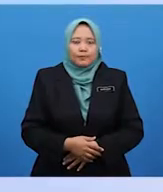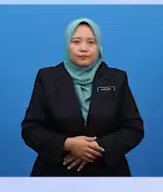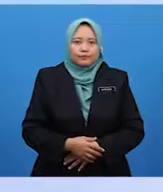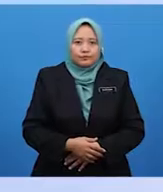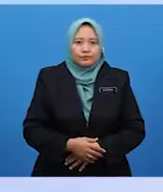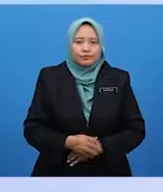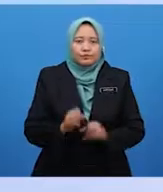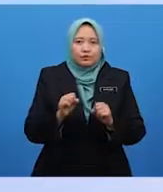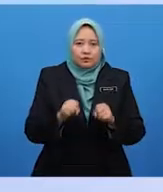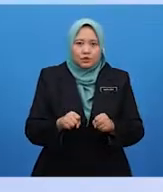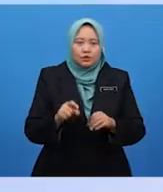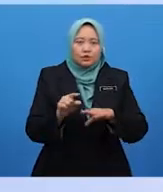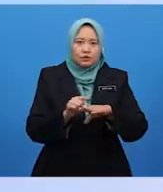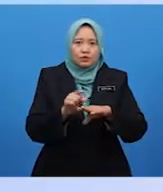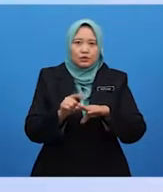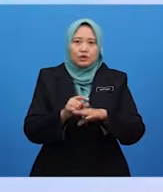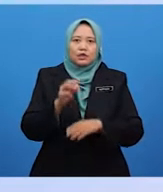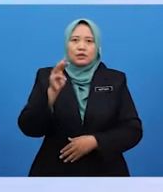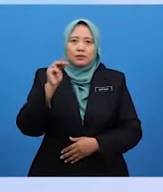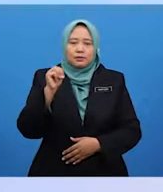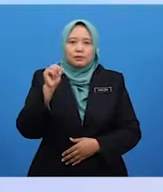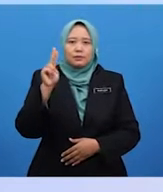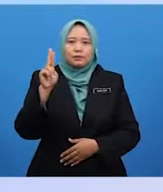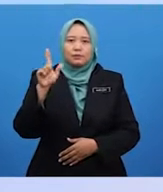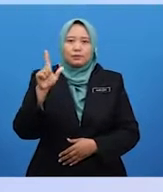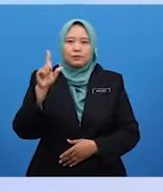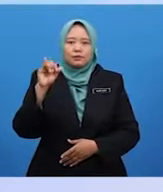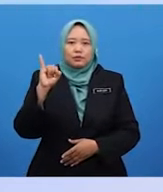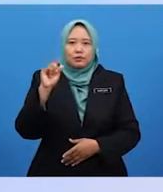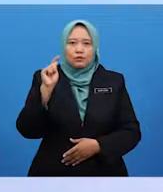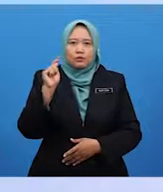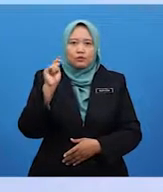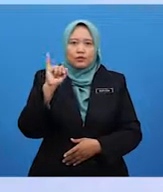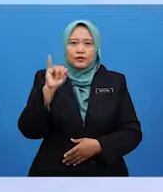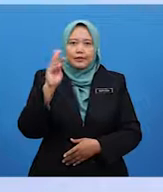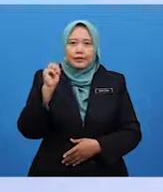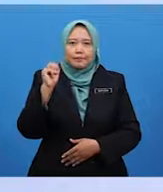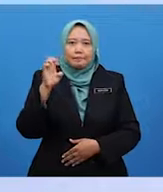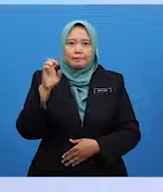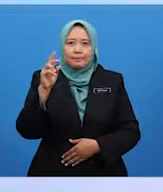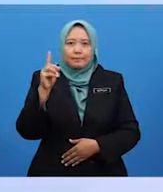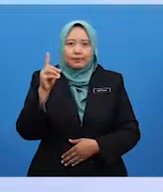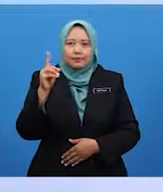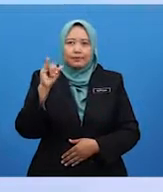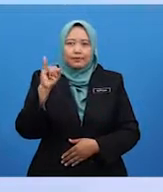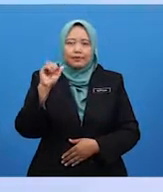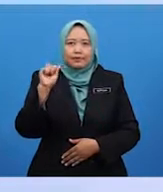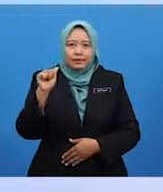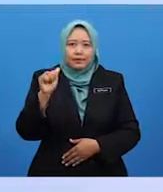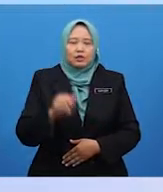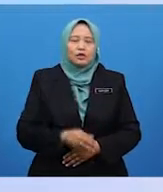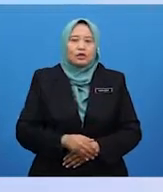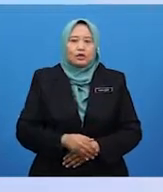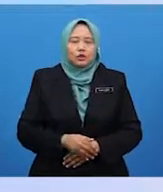persembahan multimedia dengan menggunakan aplikasi perisian pengarangan di laman web. Dan komponen multimedia terdiri daripada